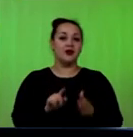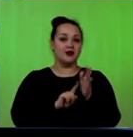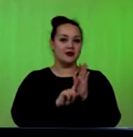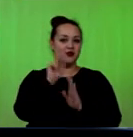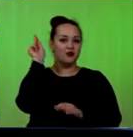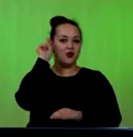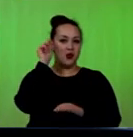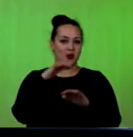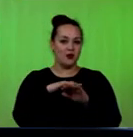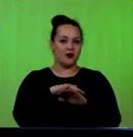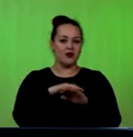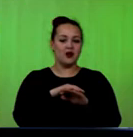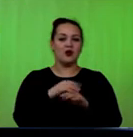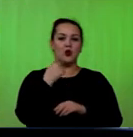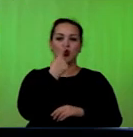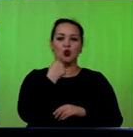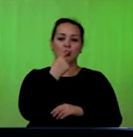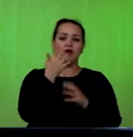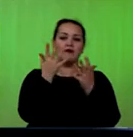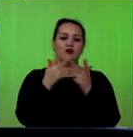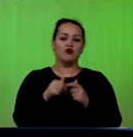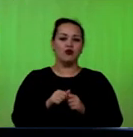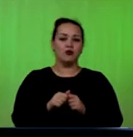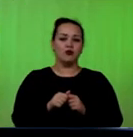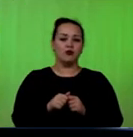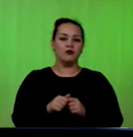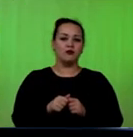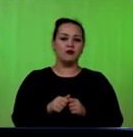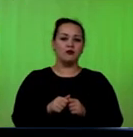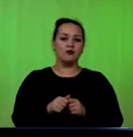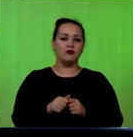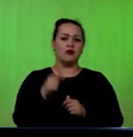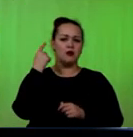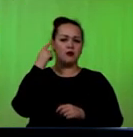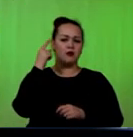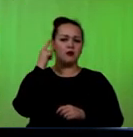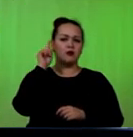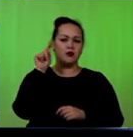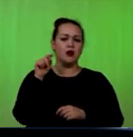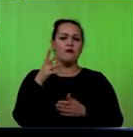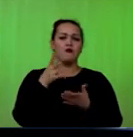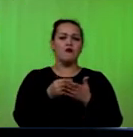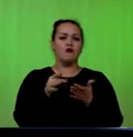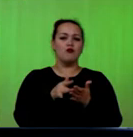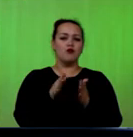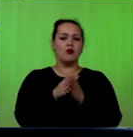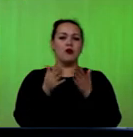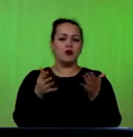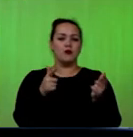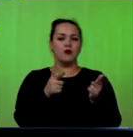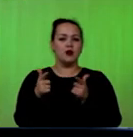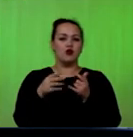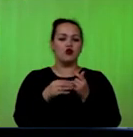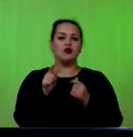наш урок математики с устного счета наверное вы догадались уже раскрыть свои тетрадочки и приготовить ручки и